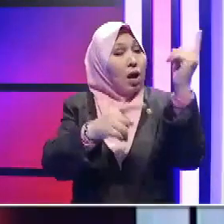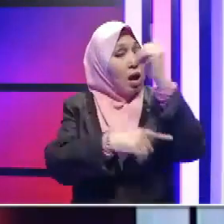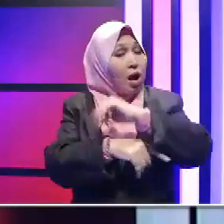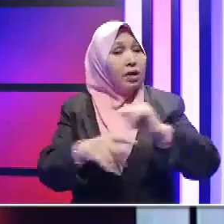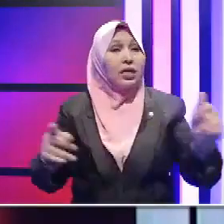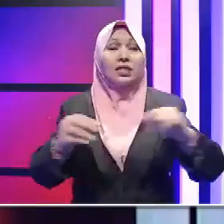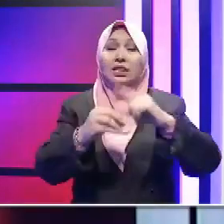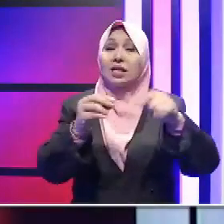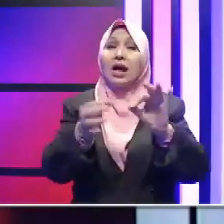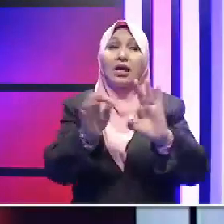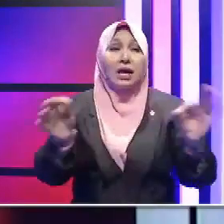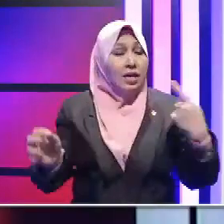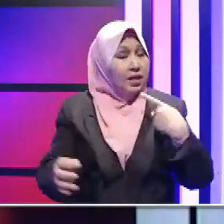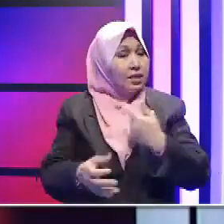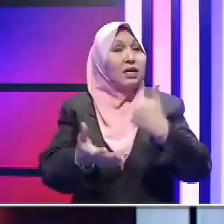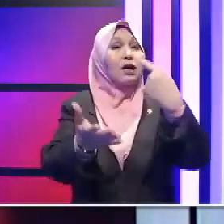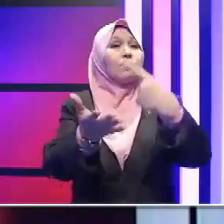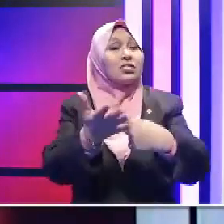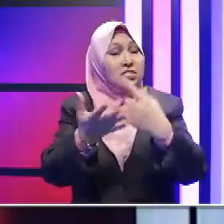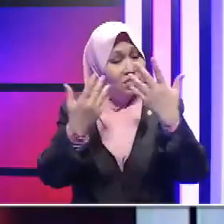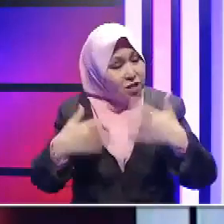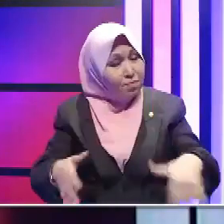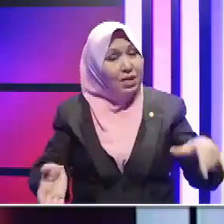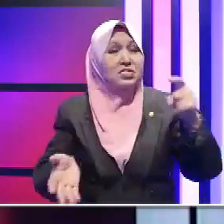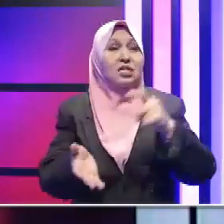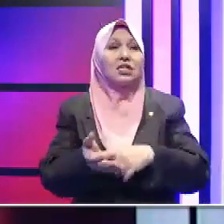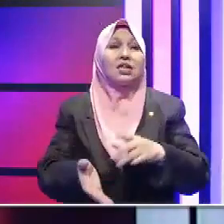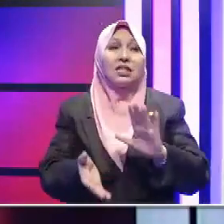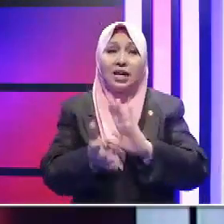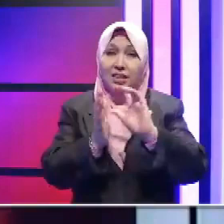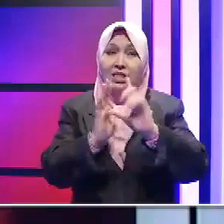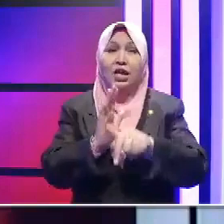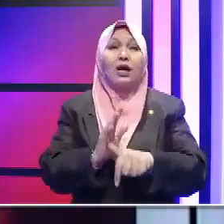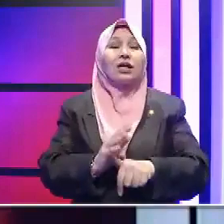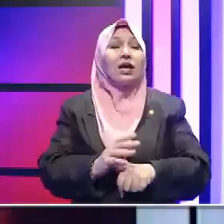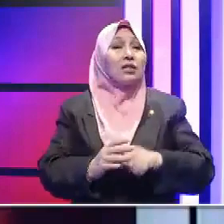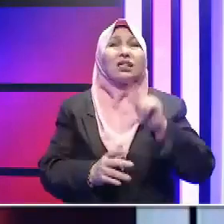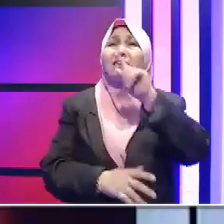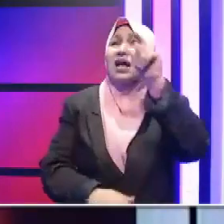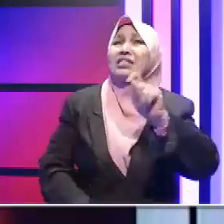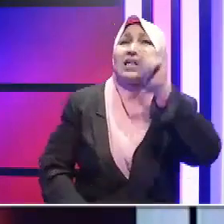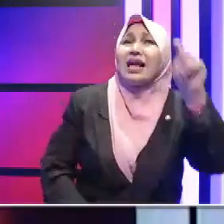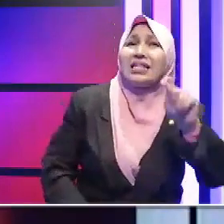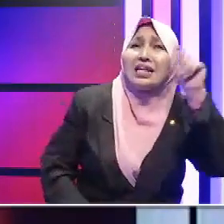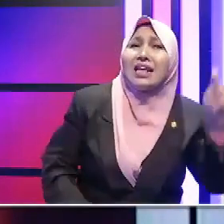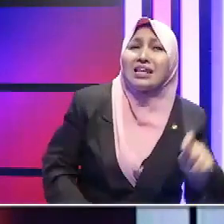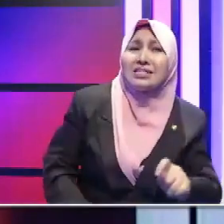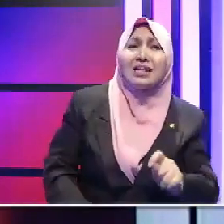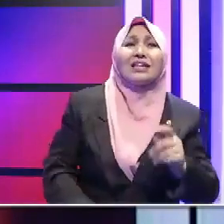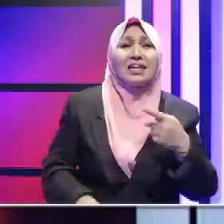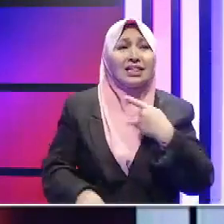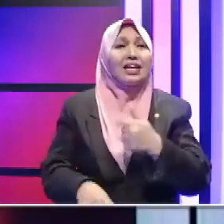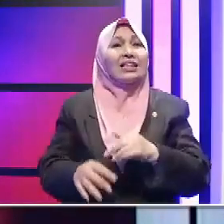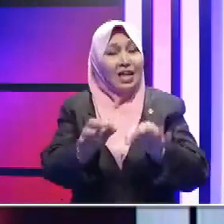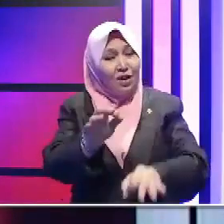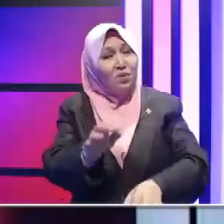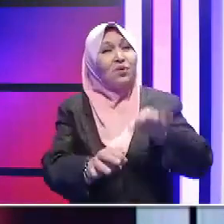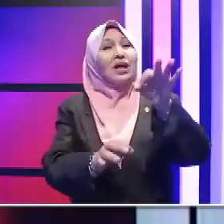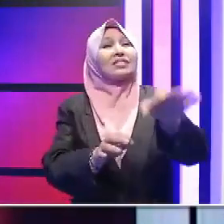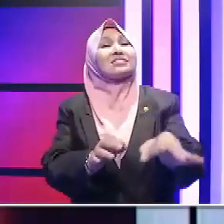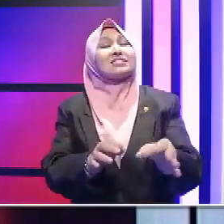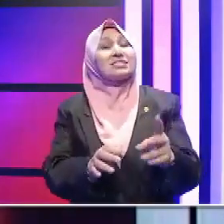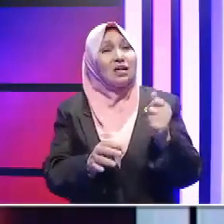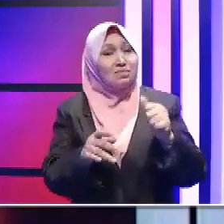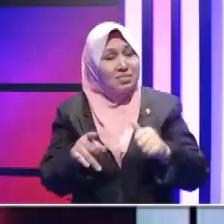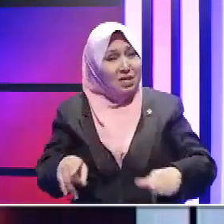tentang ayat ini kita akan bincangkan lagi selepas daripada ini ya nanti perempuan akan tetapi nyatanya juga menarik juga kita tangguhkan seketika